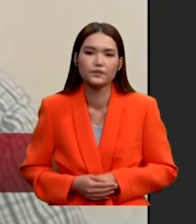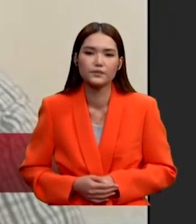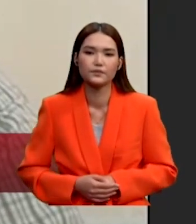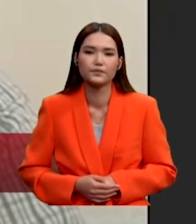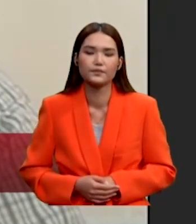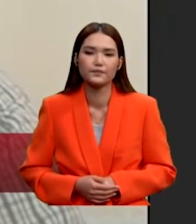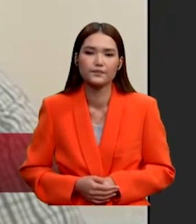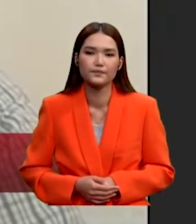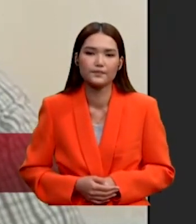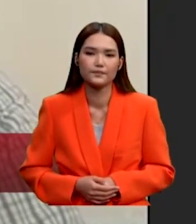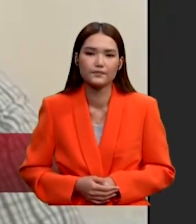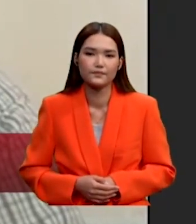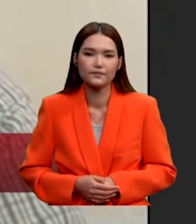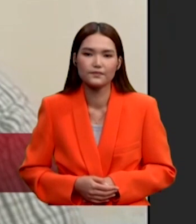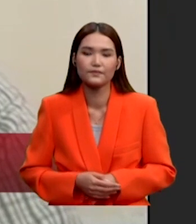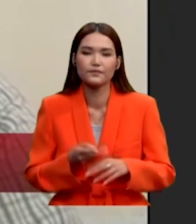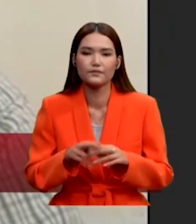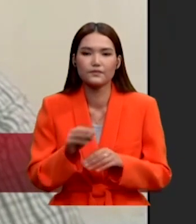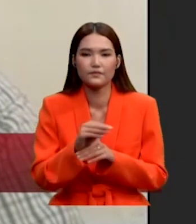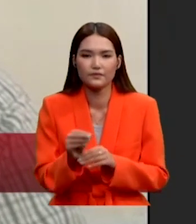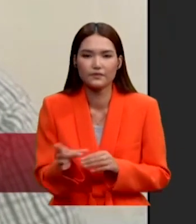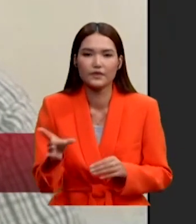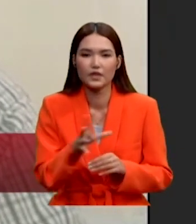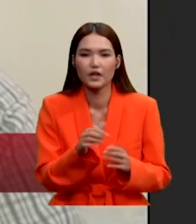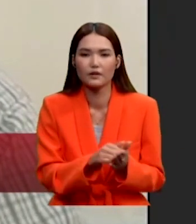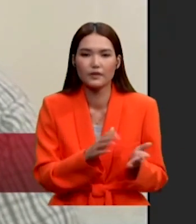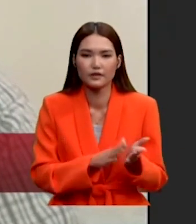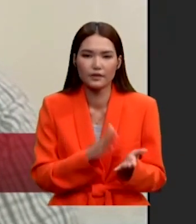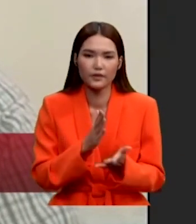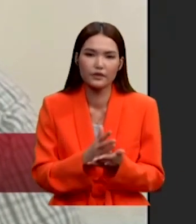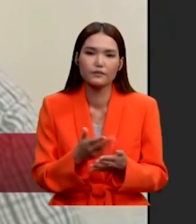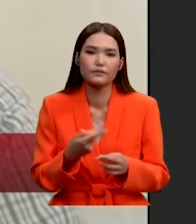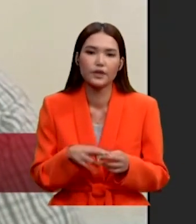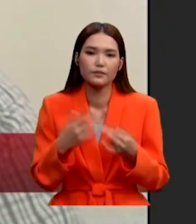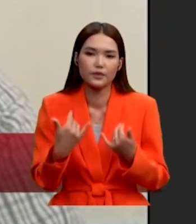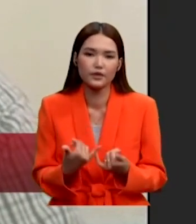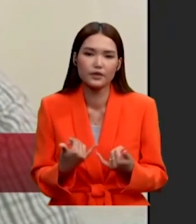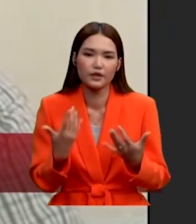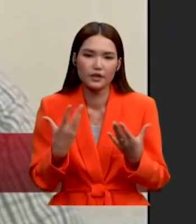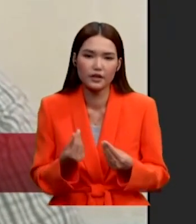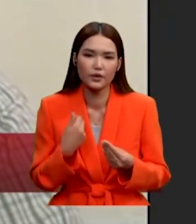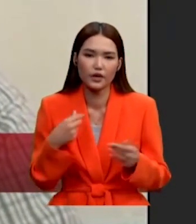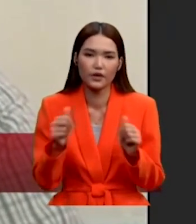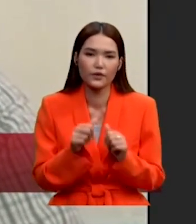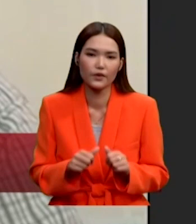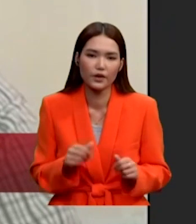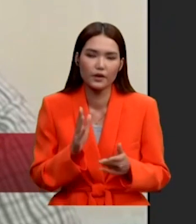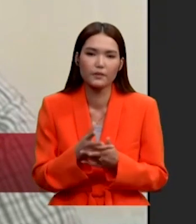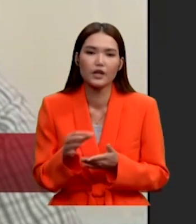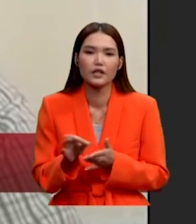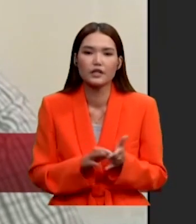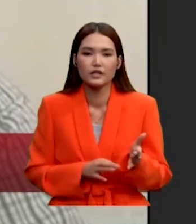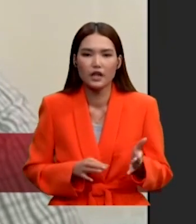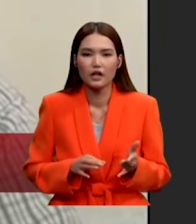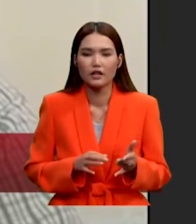мы, в общем-то, региональный поставщик. И наши цены, они формируются опосредованно,